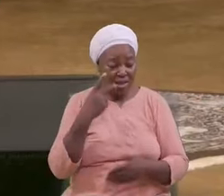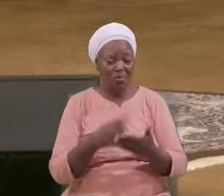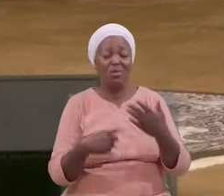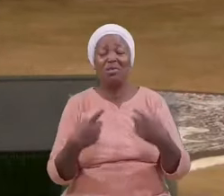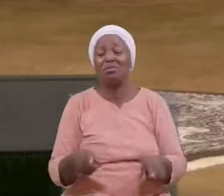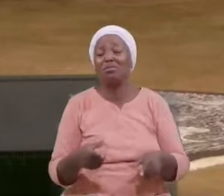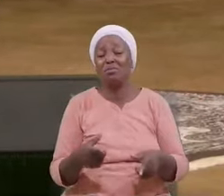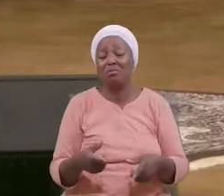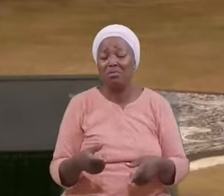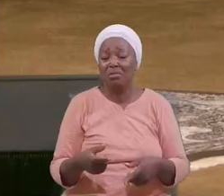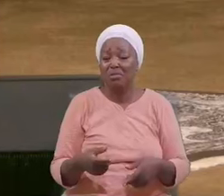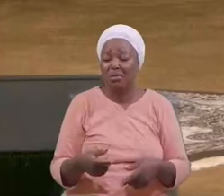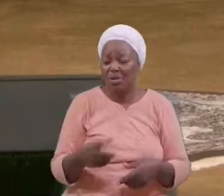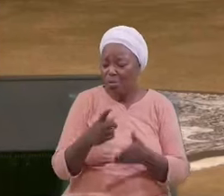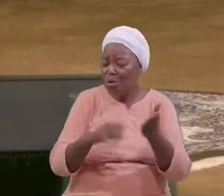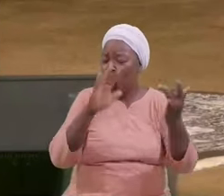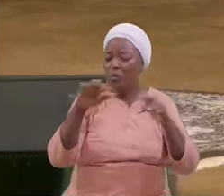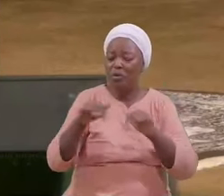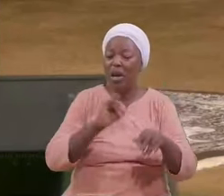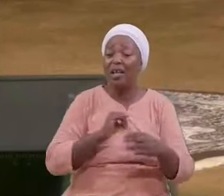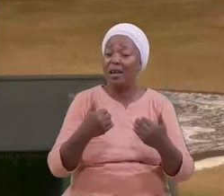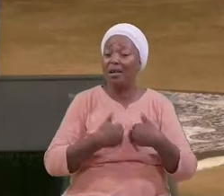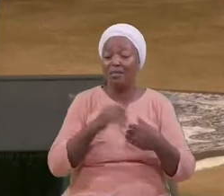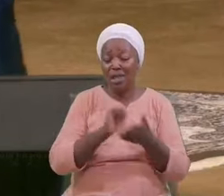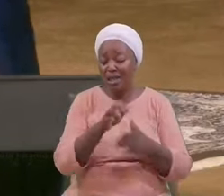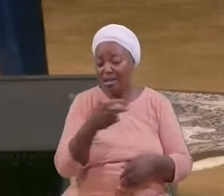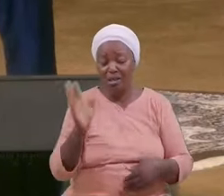Quel espoir ai-je maintenant que quelque chose va changer?